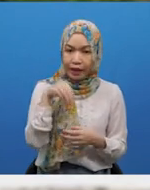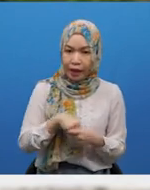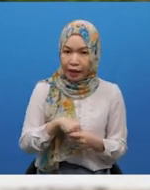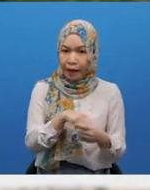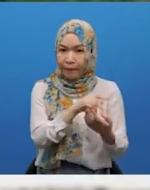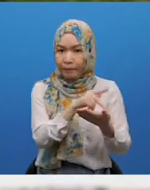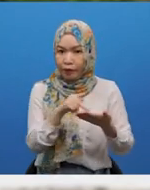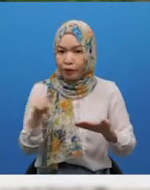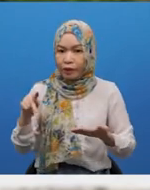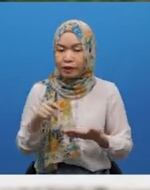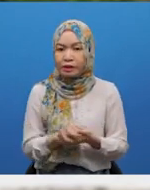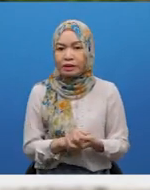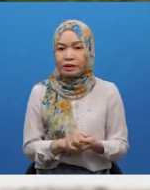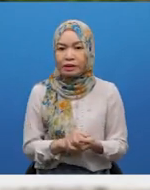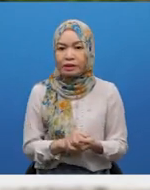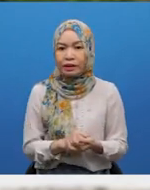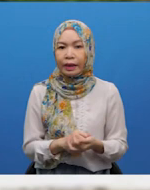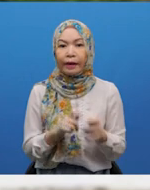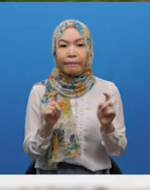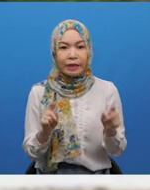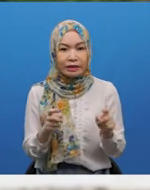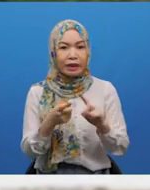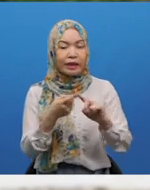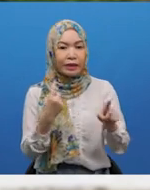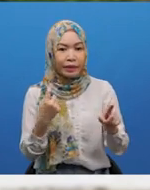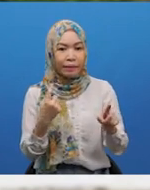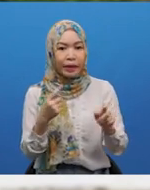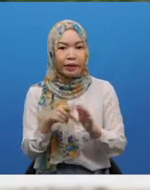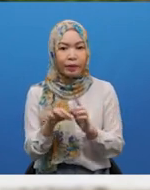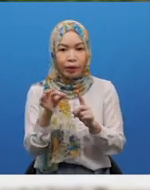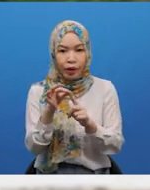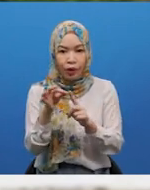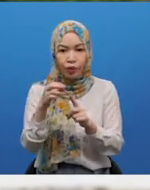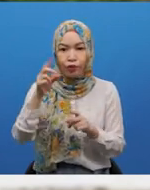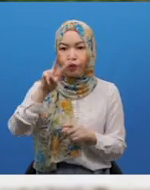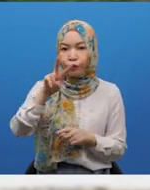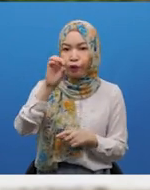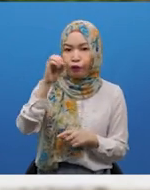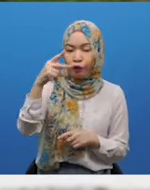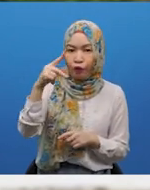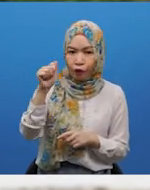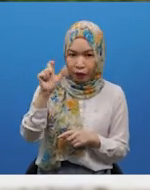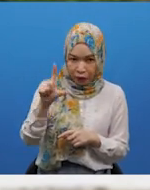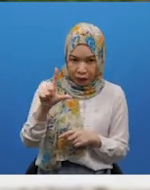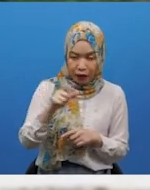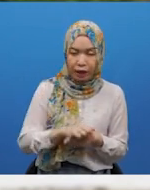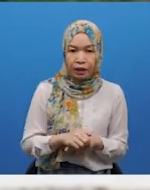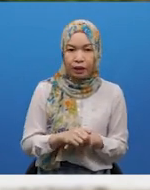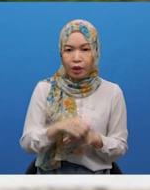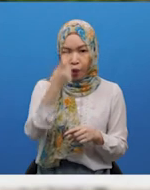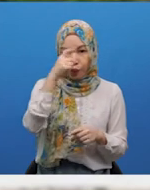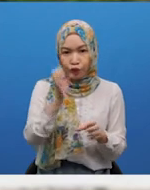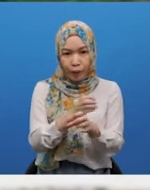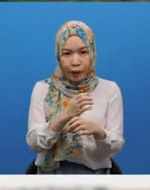melalui kekerapan penggunaan huruf vokal dalam setiap perkataan yang membentuk baris ayat